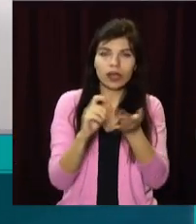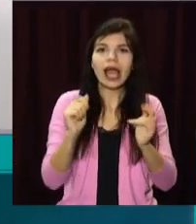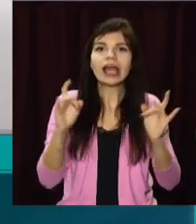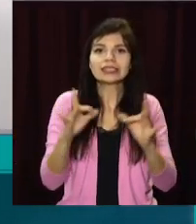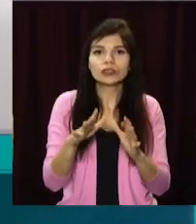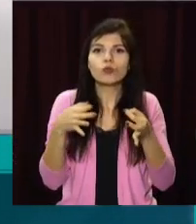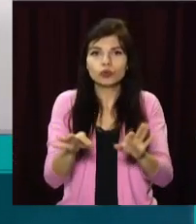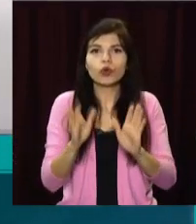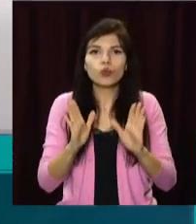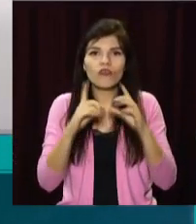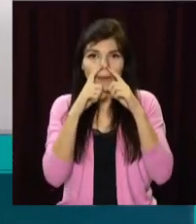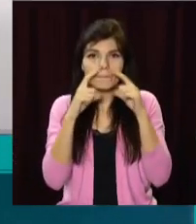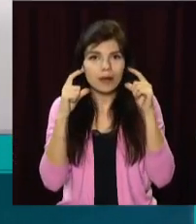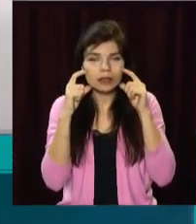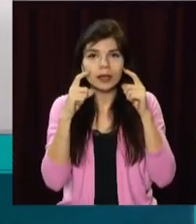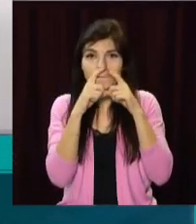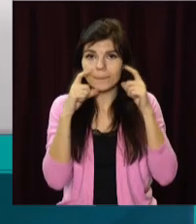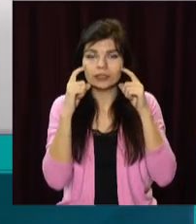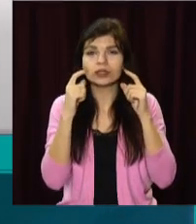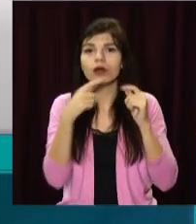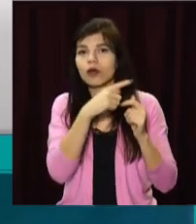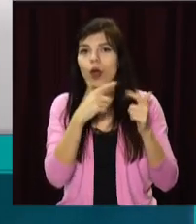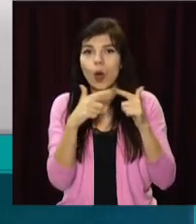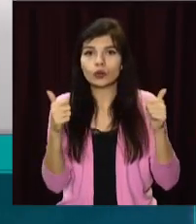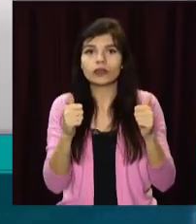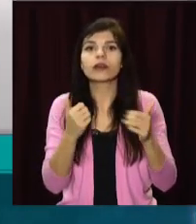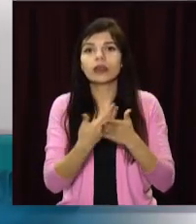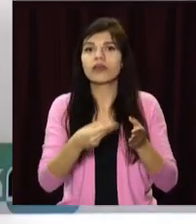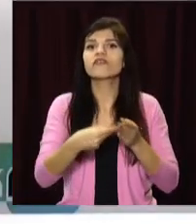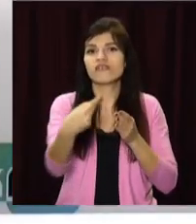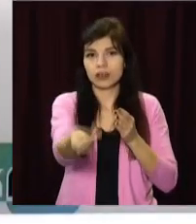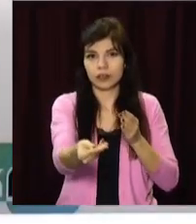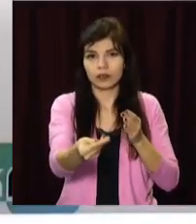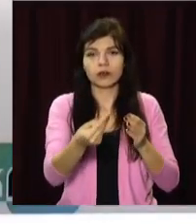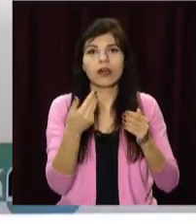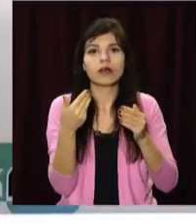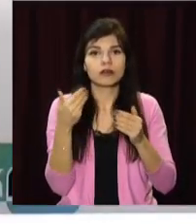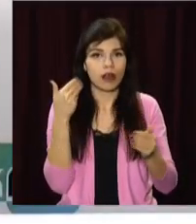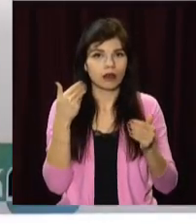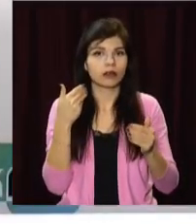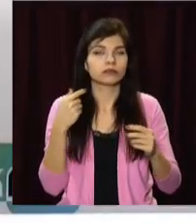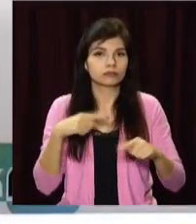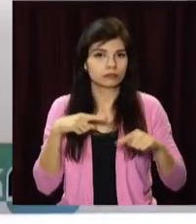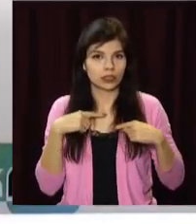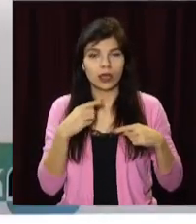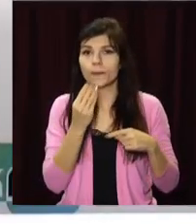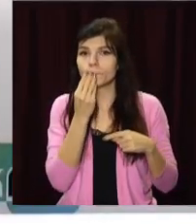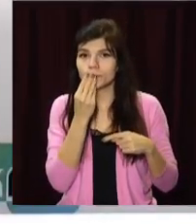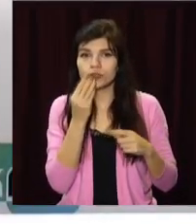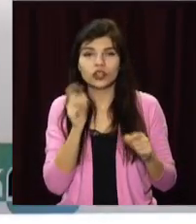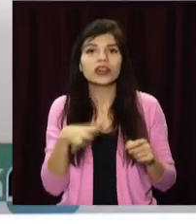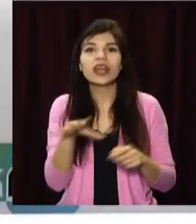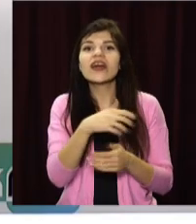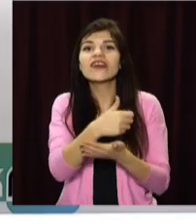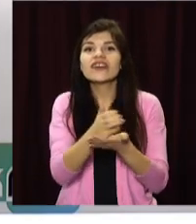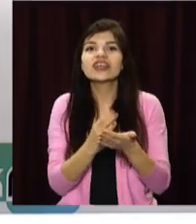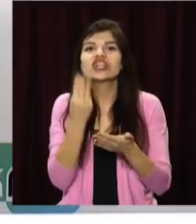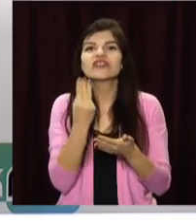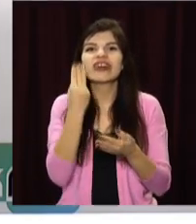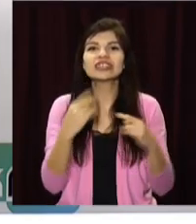есть антисептики. В ресторан пускают только в масках. Маски отели многие также выдают предварительно.